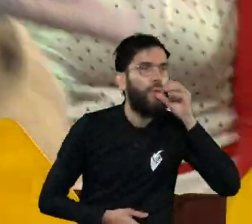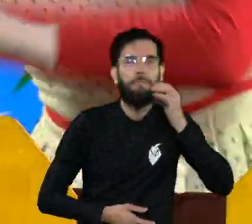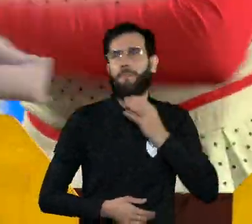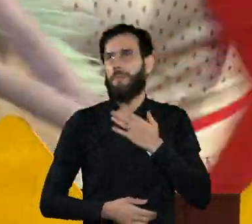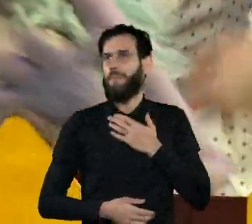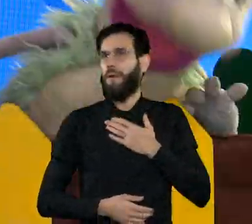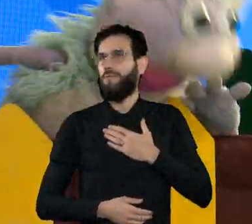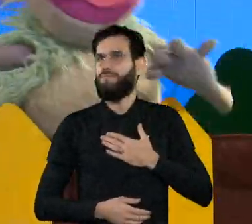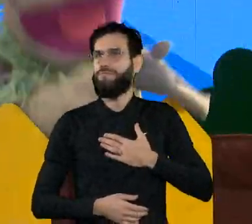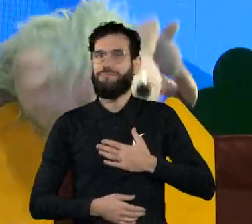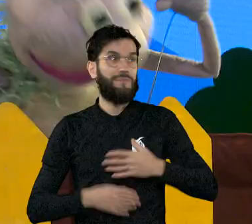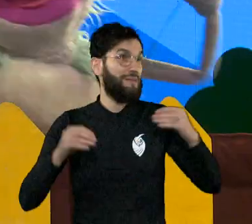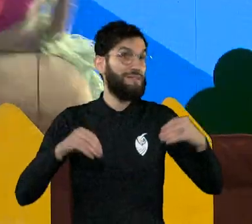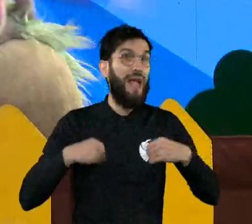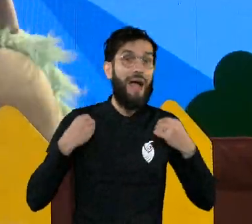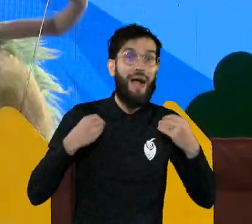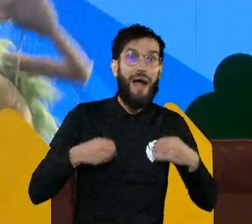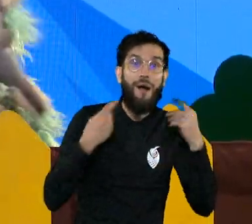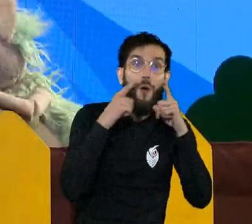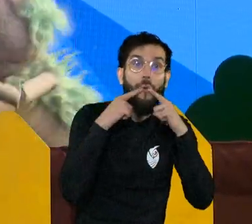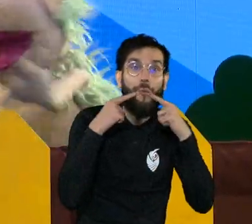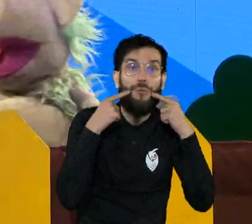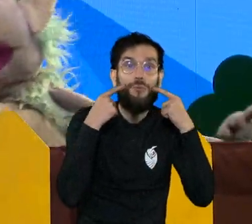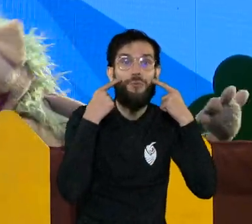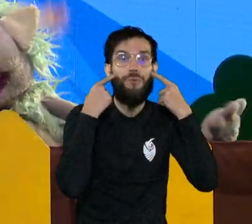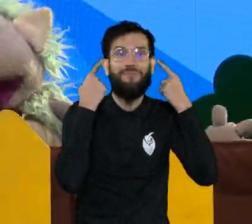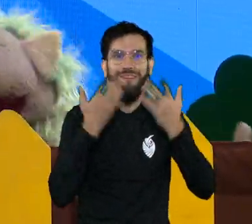náladička je vždy veselšia.